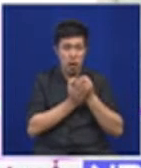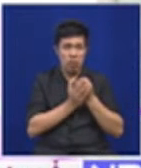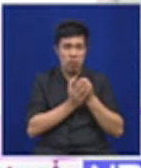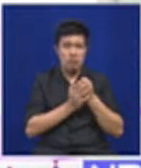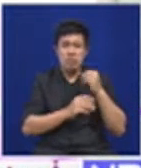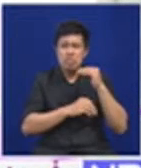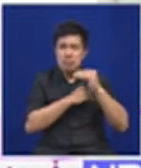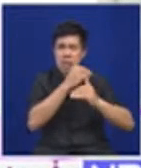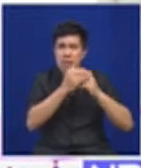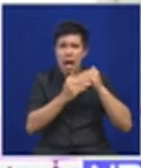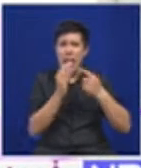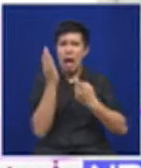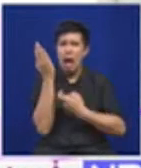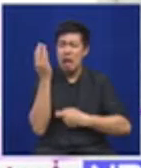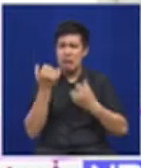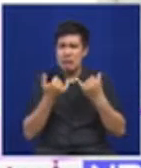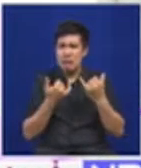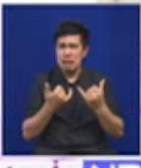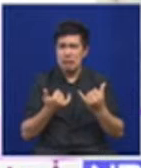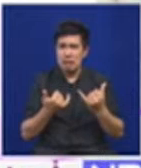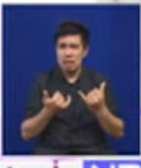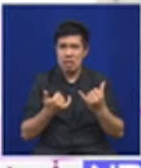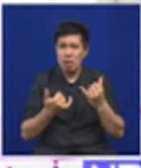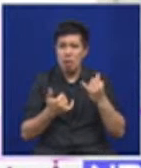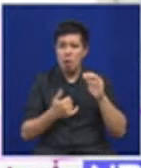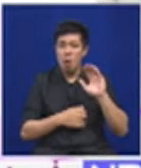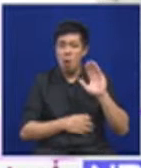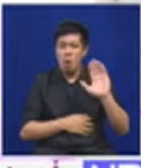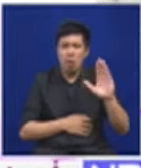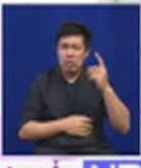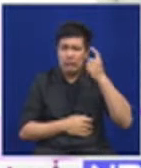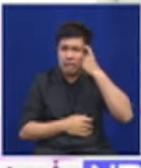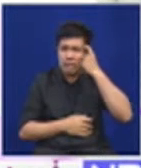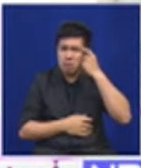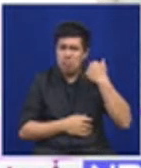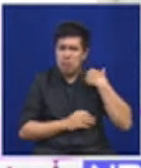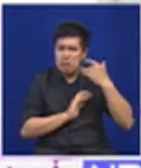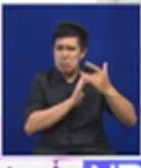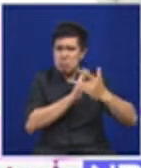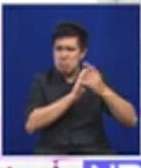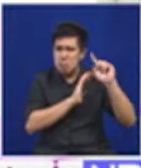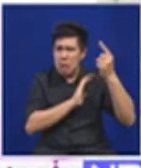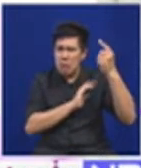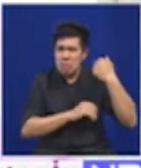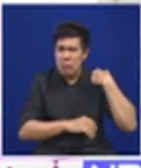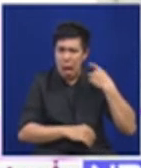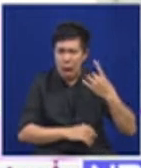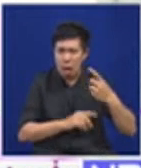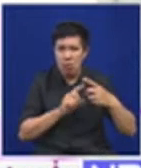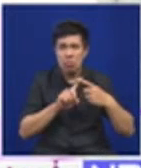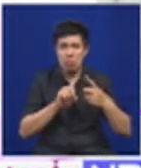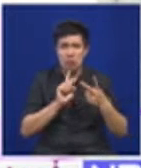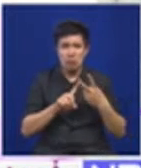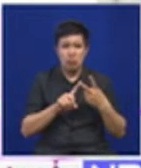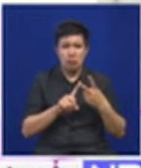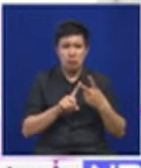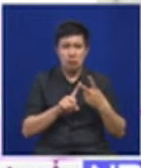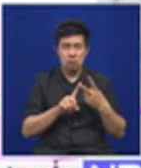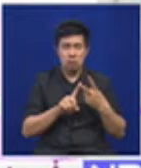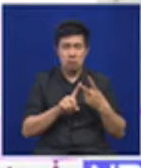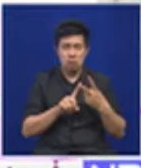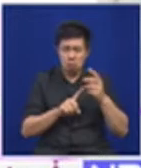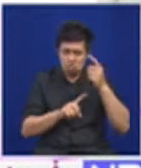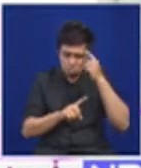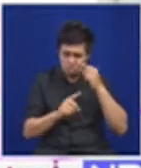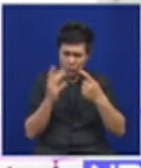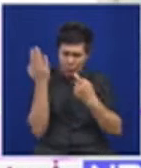ราณปัจจุบันอันนี้ท่านผู้ว่าของบึงการเองมีนวัตกรรมอะไรใหม่ๆมีเรื่องของการนำไปต่อยอดจ